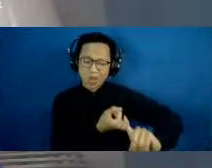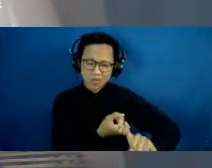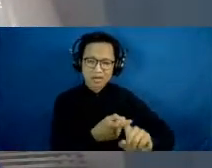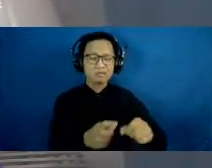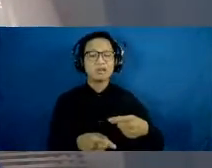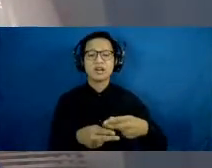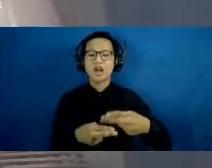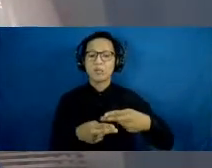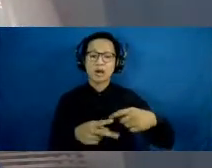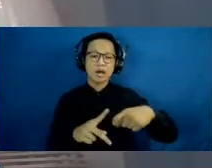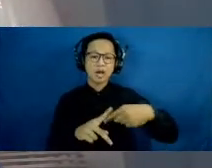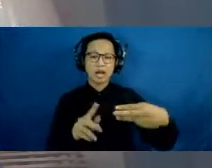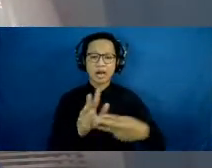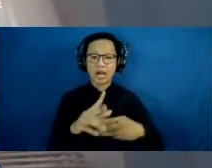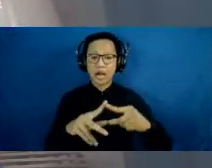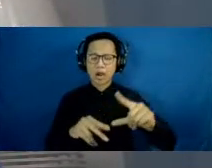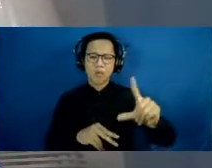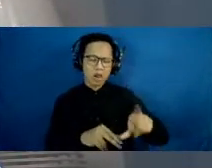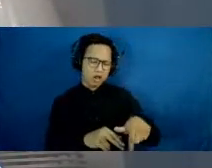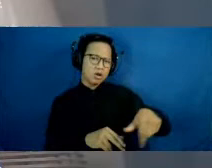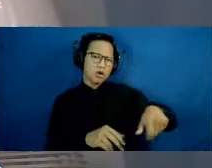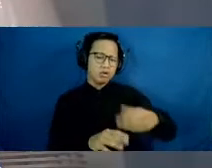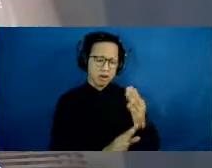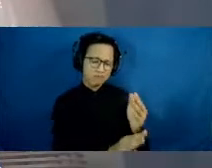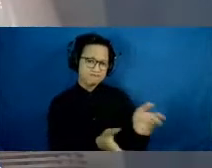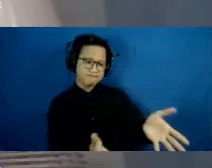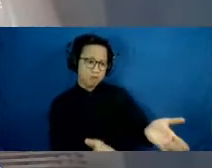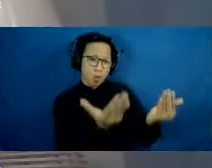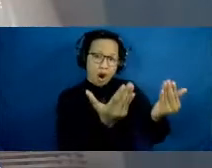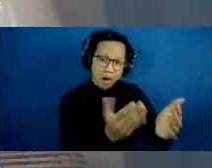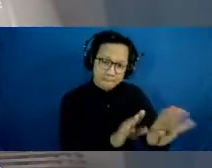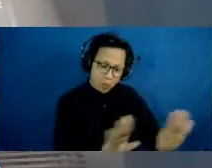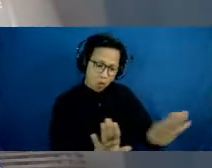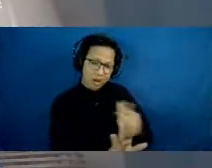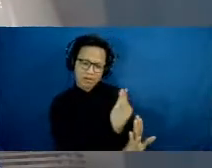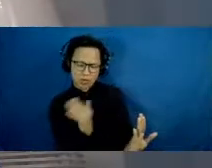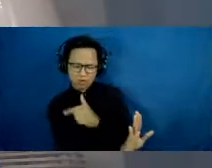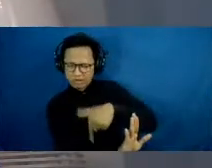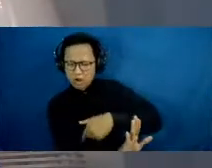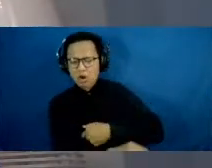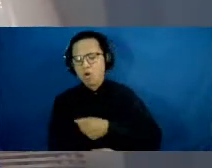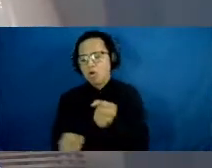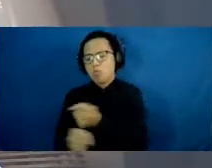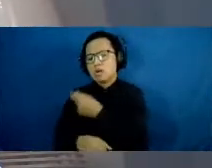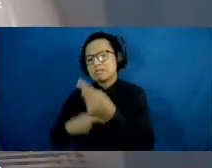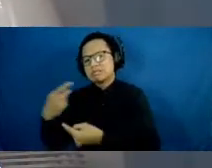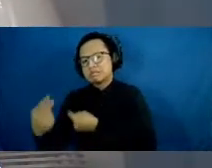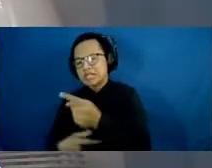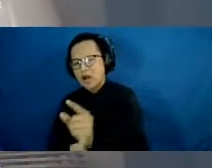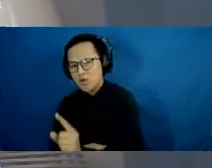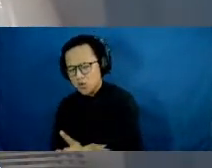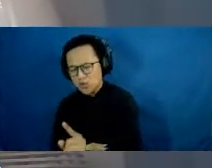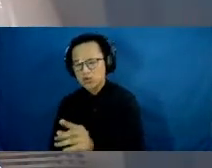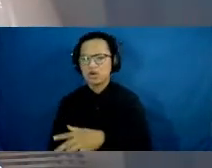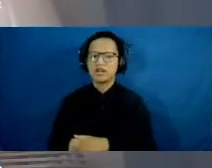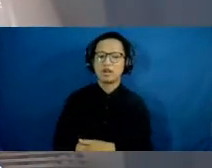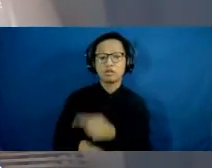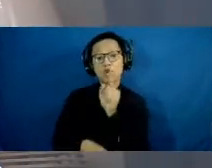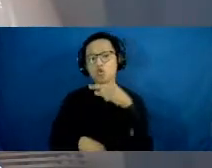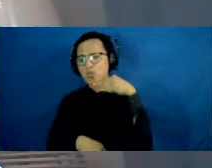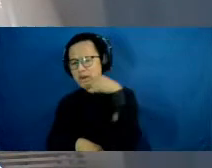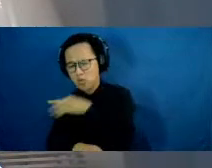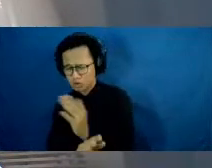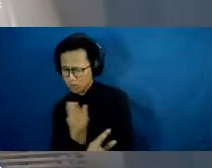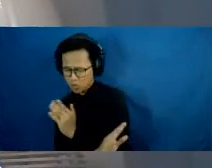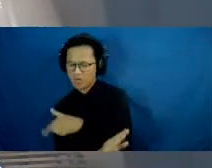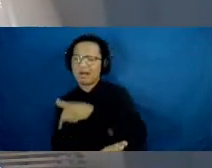kita buka itu kita udah bikin story-nya kalau dari hamin seminggu gitu misalnya. 7 hari lagi